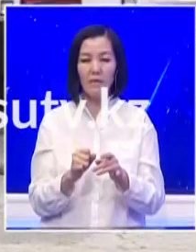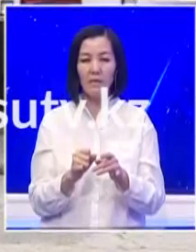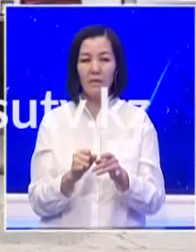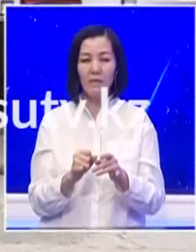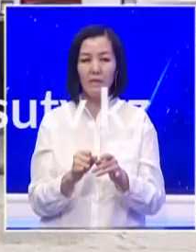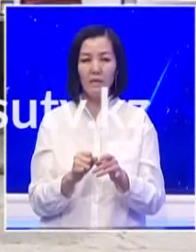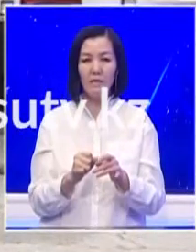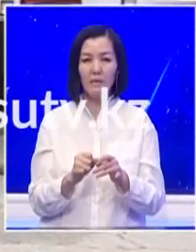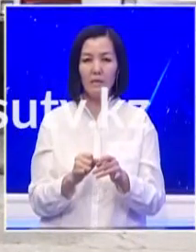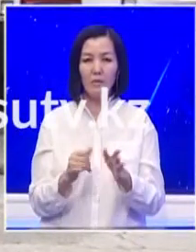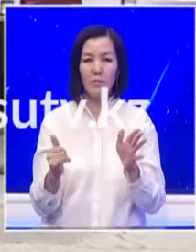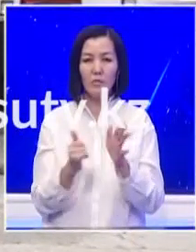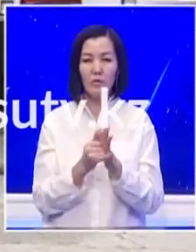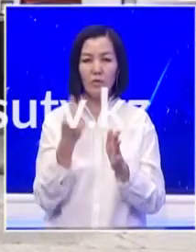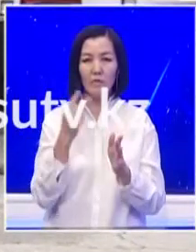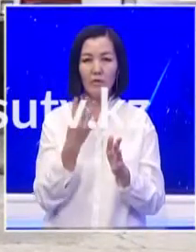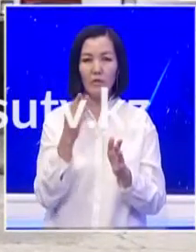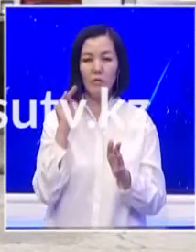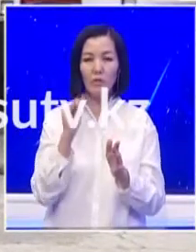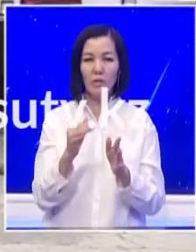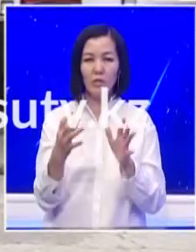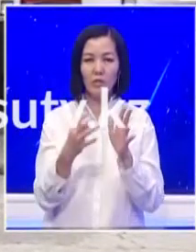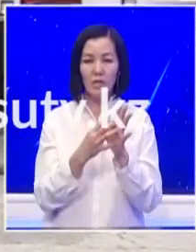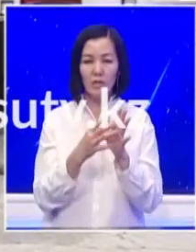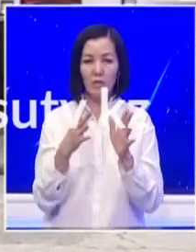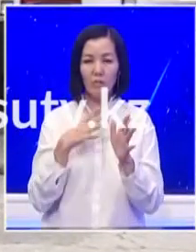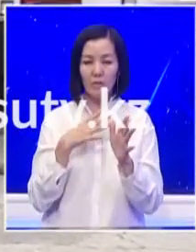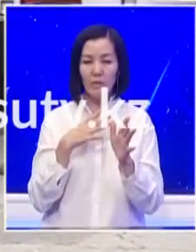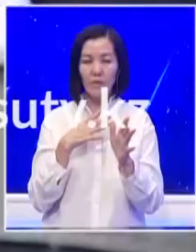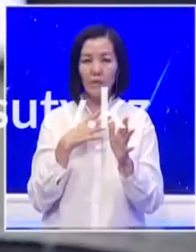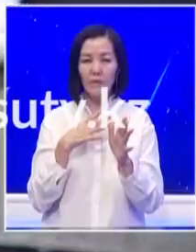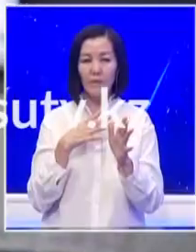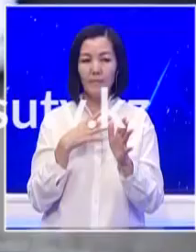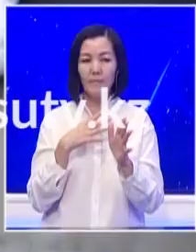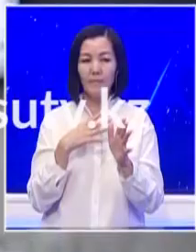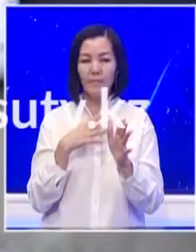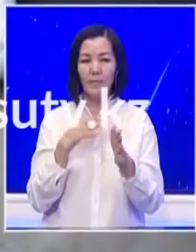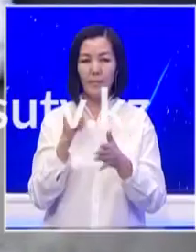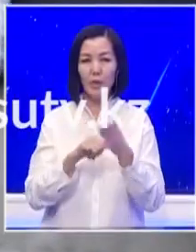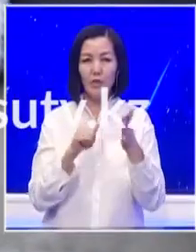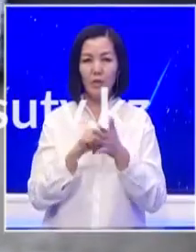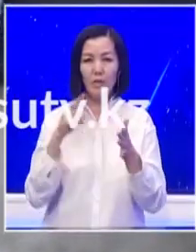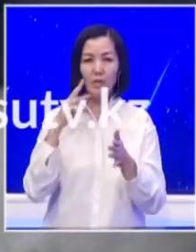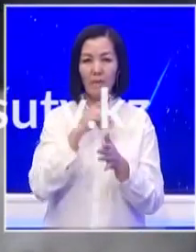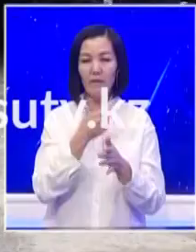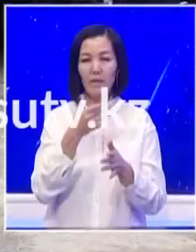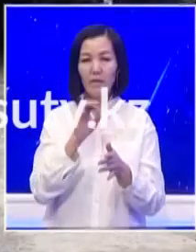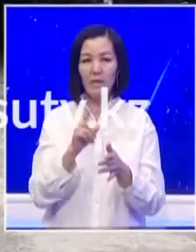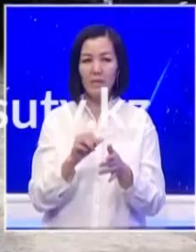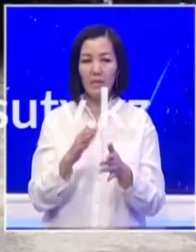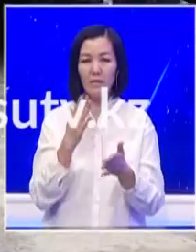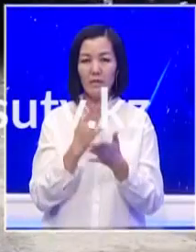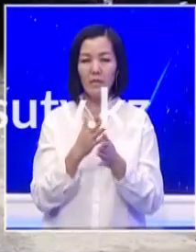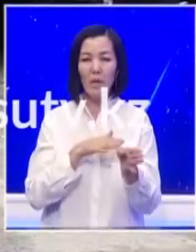весь период установлено более 24 тысяч датчиков определения угарного газа. Основными причинами отравления от угарного газа это является